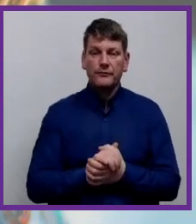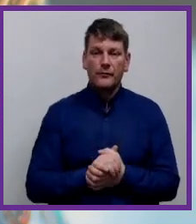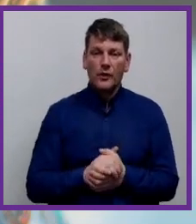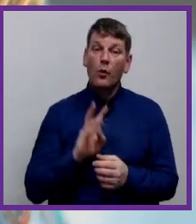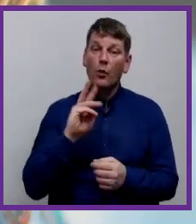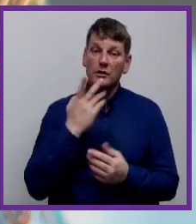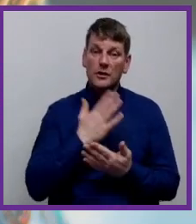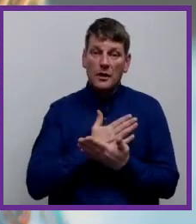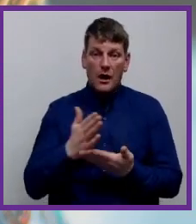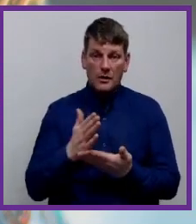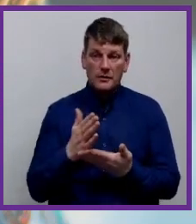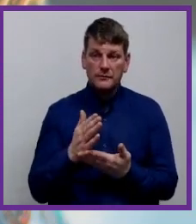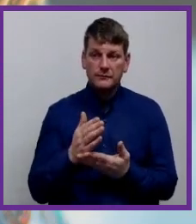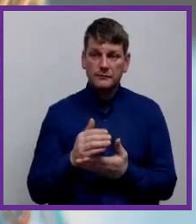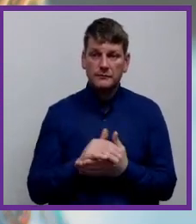Otrkārt,